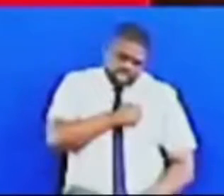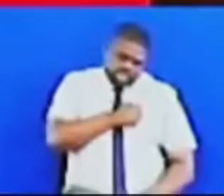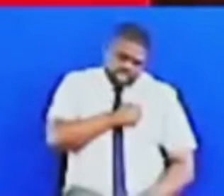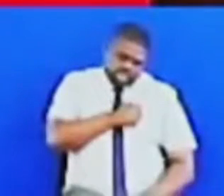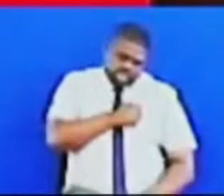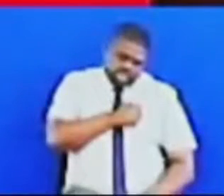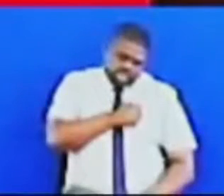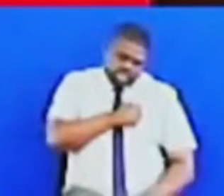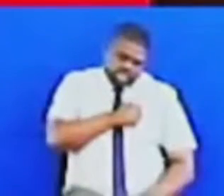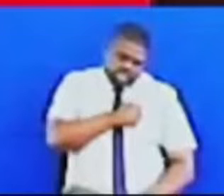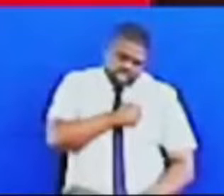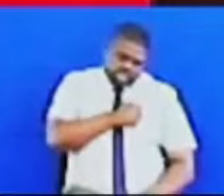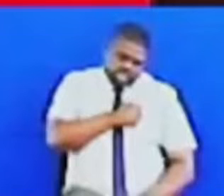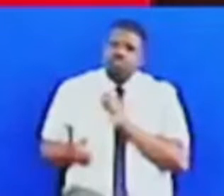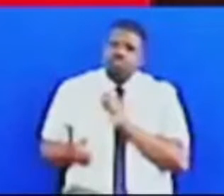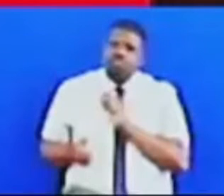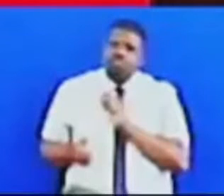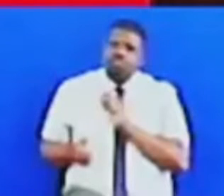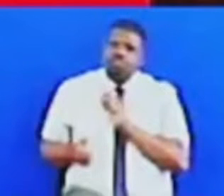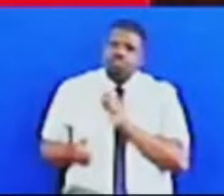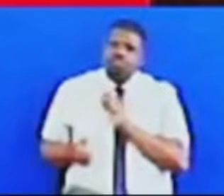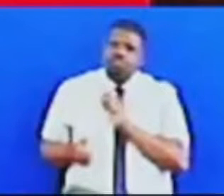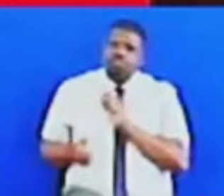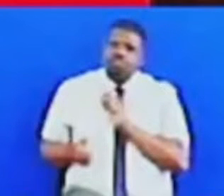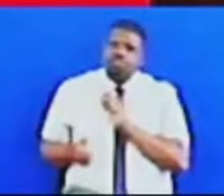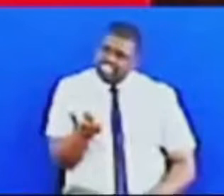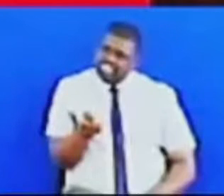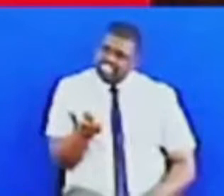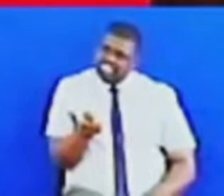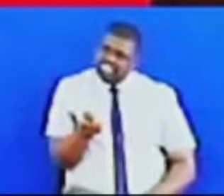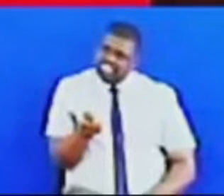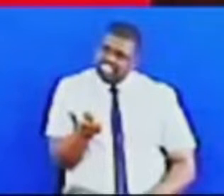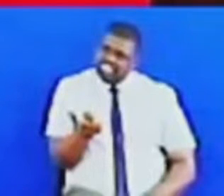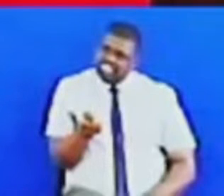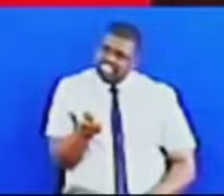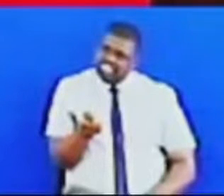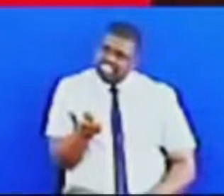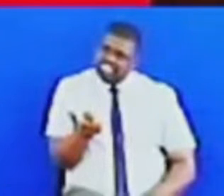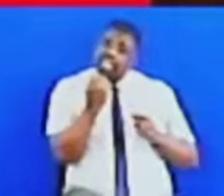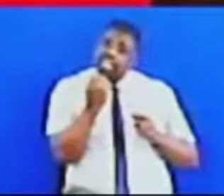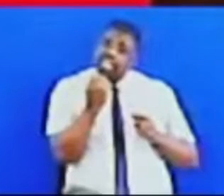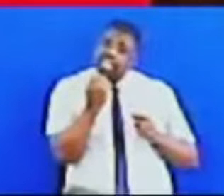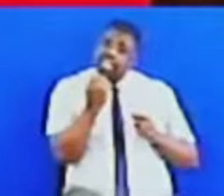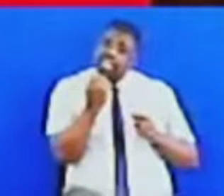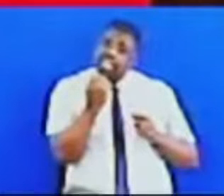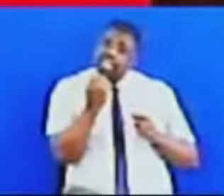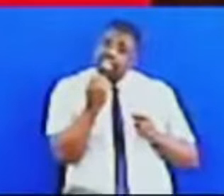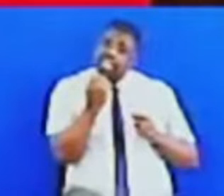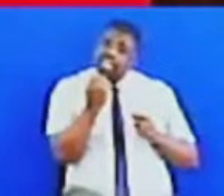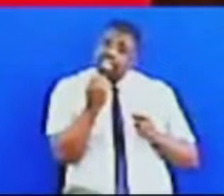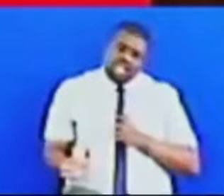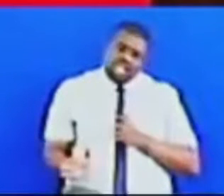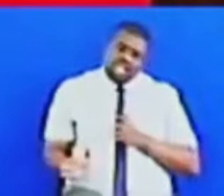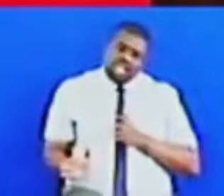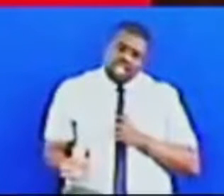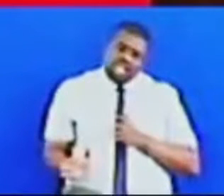Mambo haya ya ubadhirifu ambayo yanaendelea ndani ya taifa letu ni kitu cha ajabu sana na